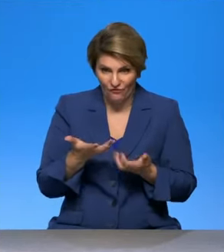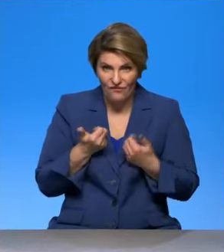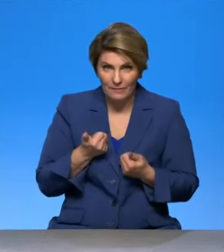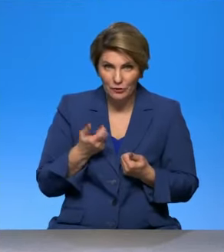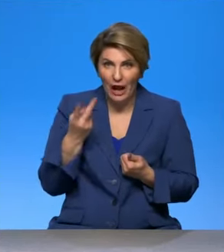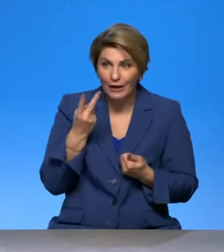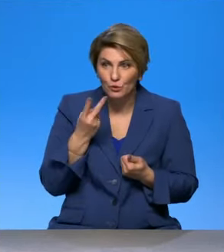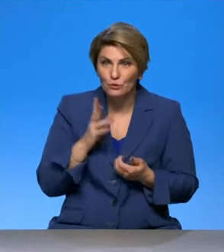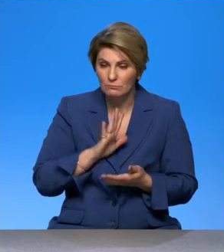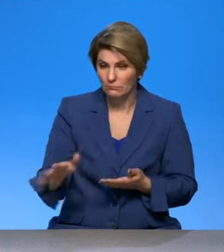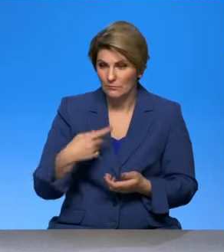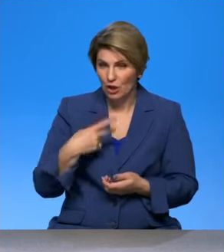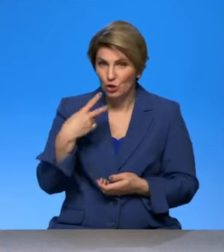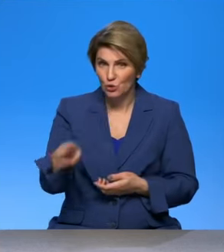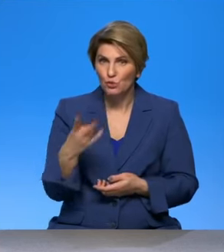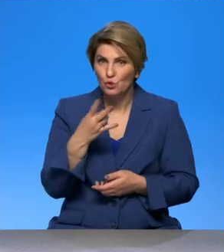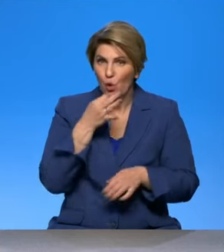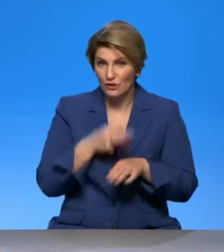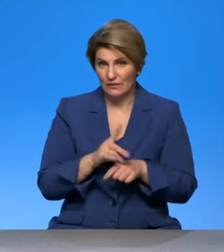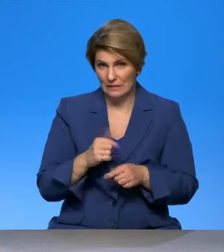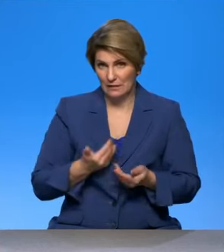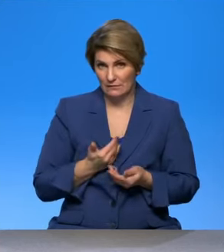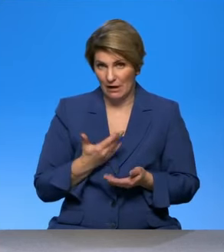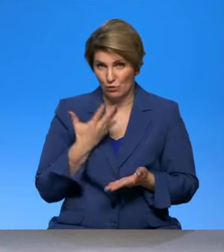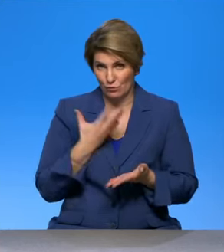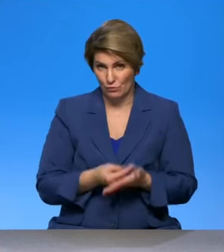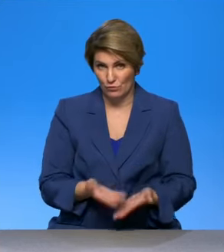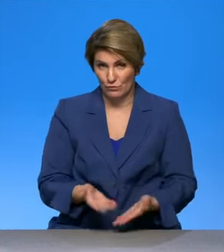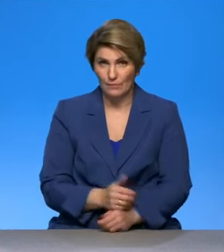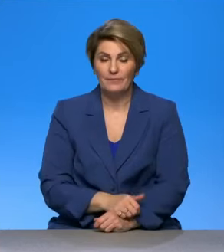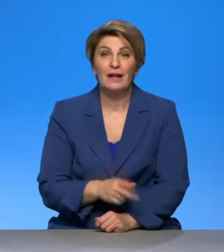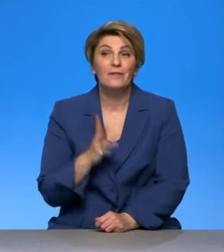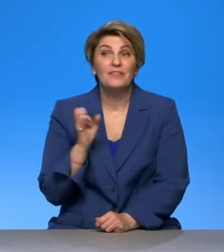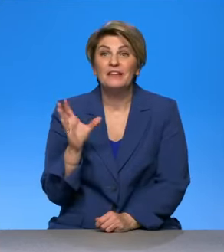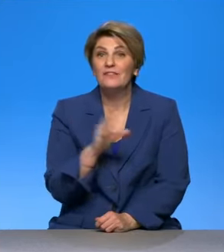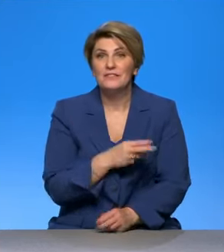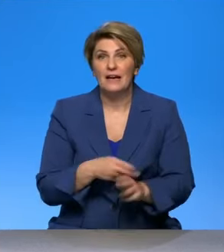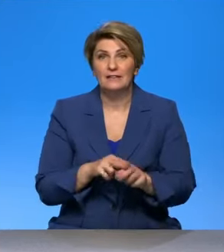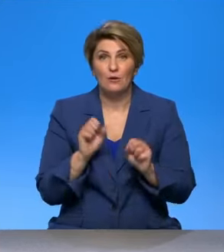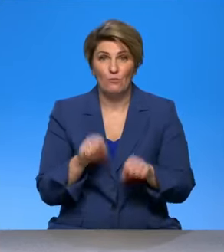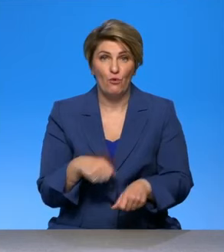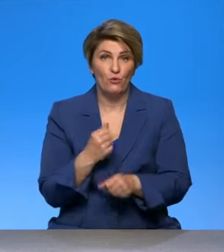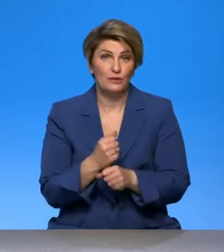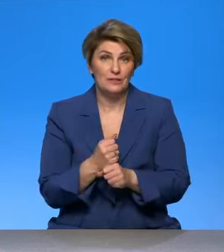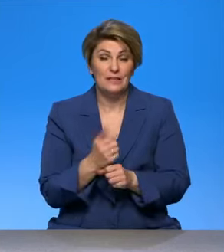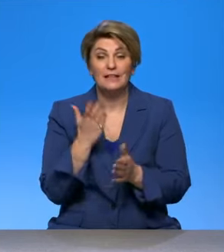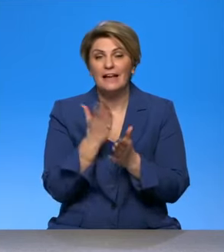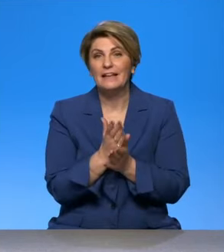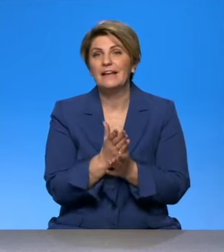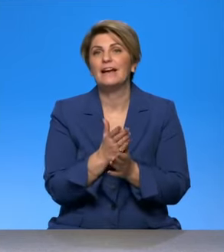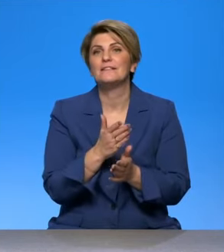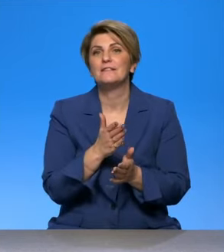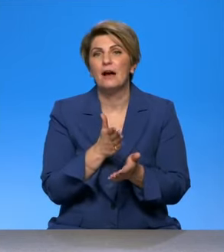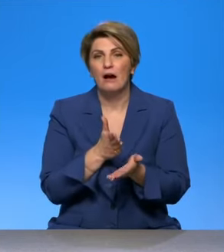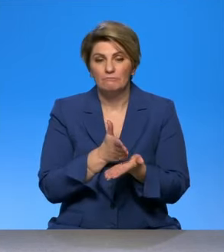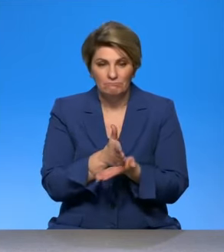Вот и все. Но, к сожалению, получается, что не все это могут сделать. Есть, конечно, категории людей, которым это тяжело, ну, в